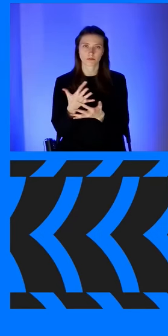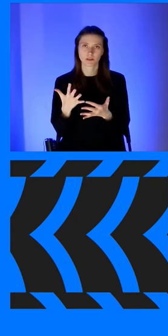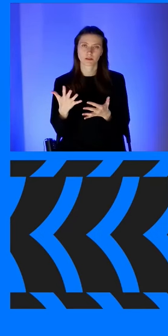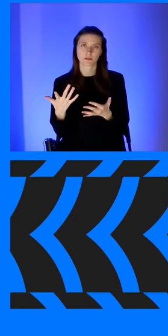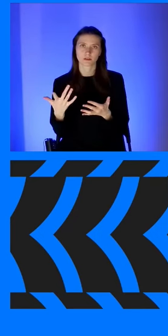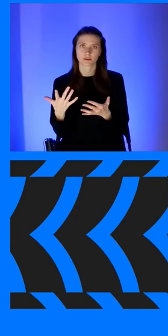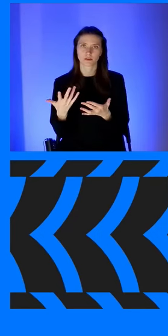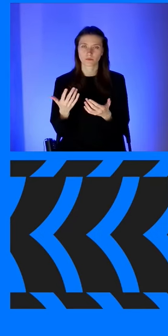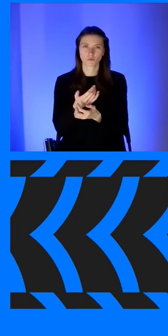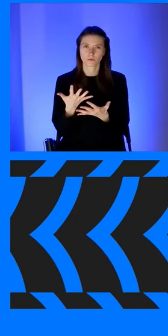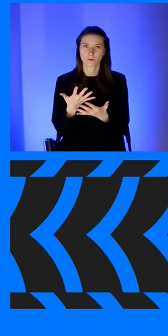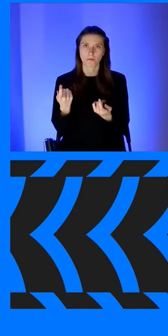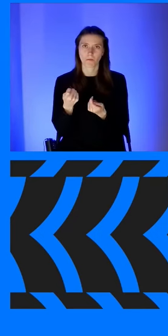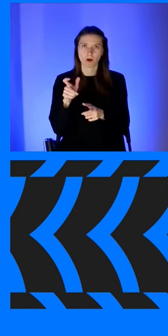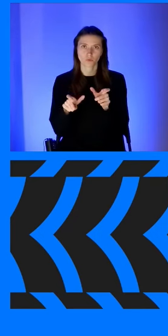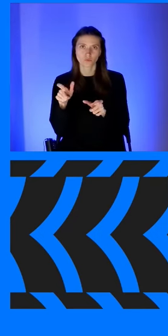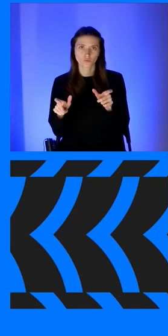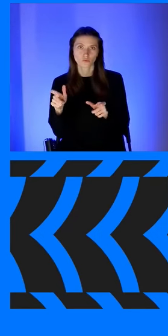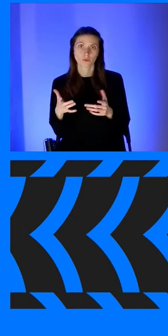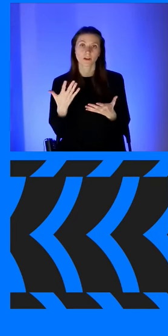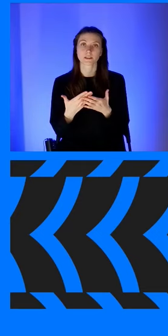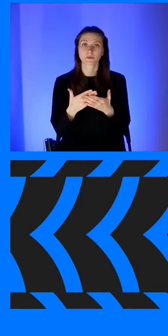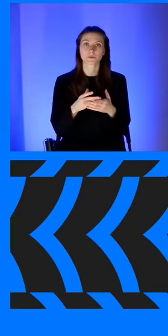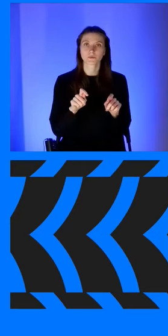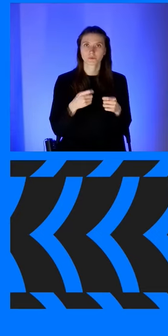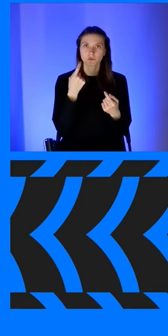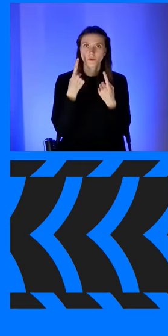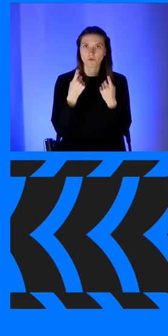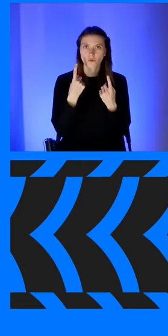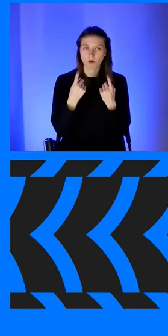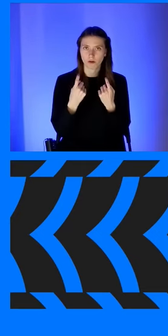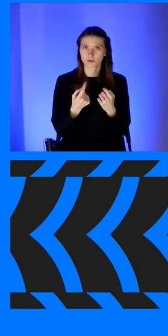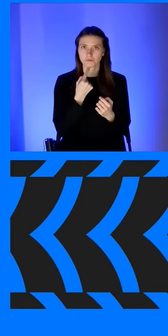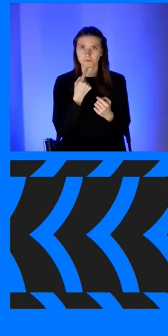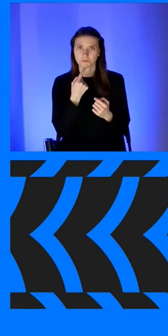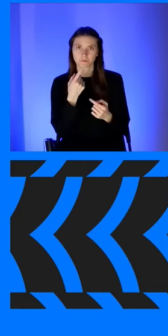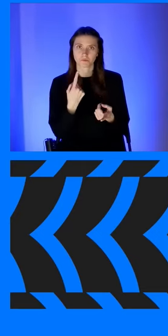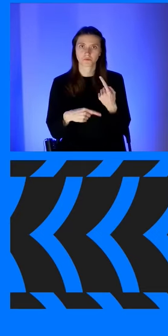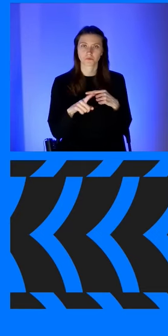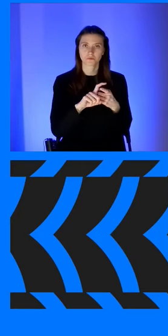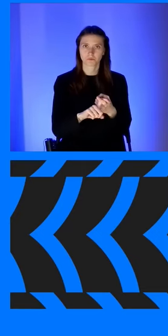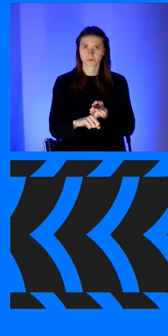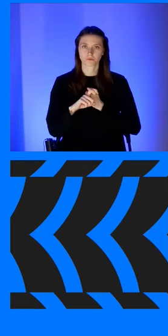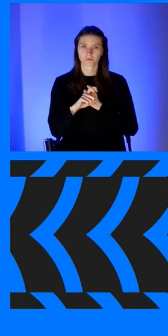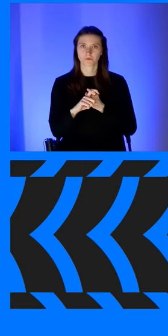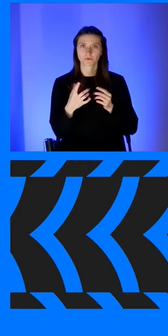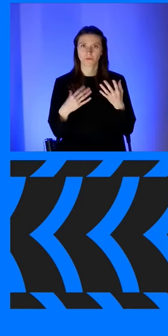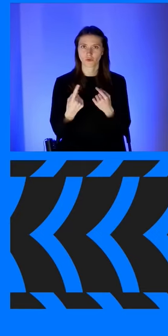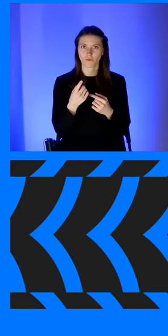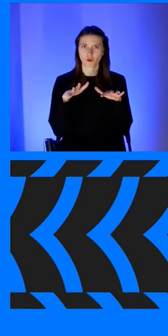Если что-то, опять же, сломалось, надо разобраться, что понятно, куда идти. Не надо по всему кластеру бегать. Все в одном месте, локально.